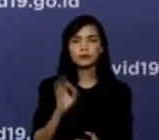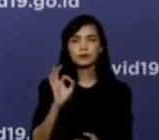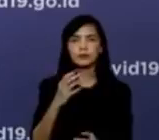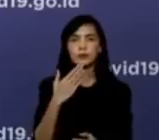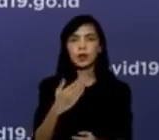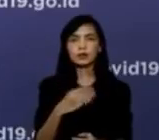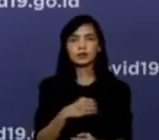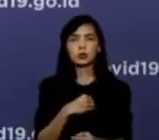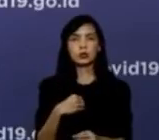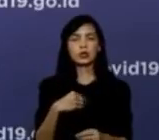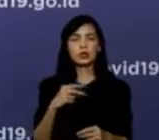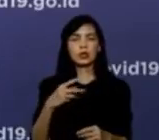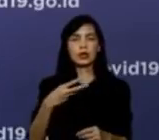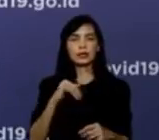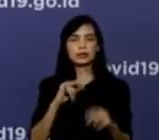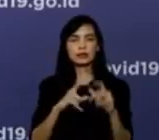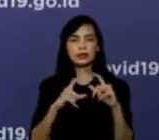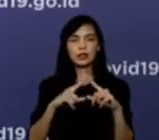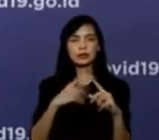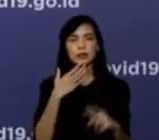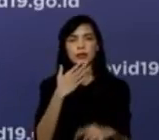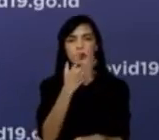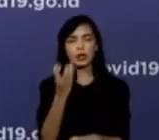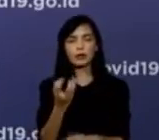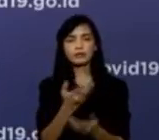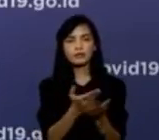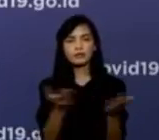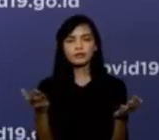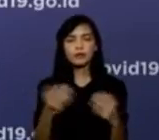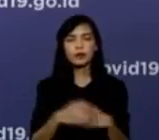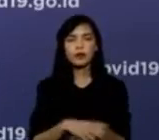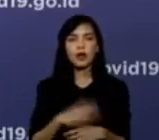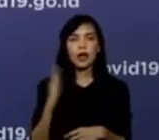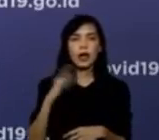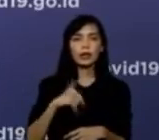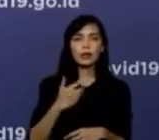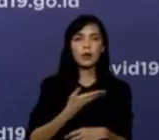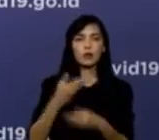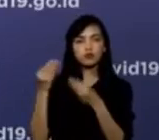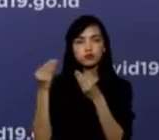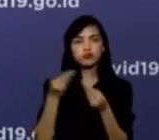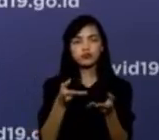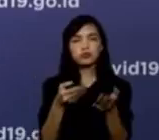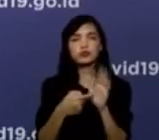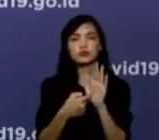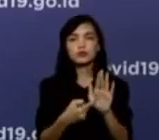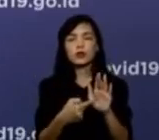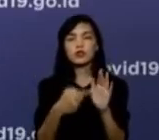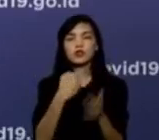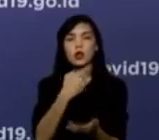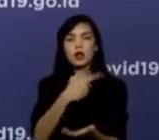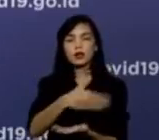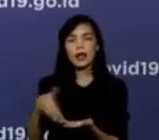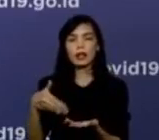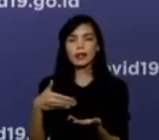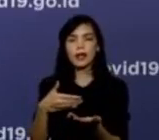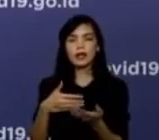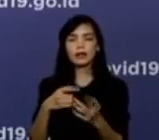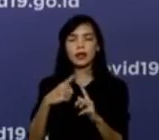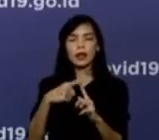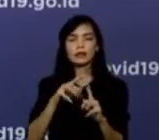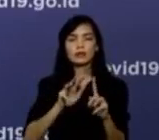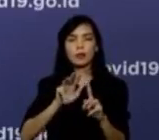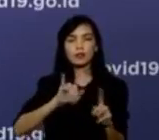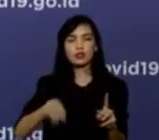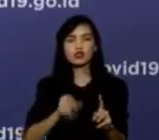Terima kasih Dr. Reza. Saudara-saudara selamat sore. Hari ini kami akan kembali mengupdate data kinerja kesehatan per